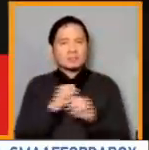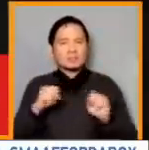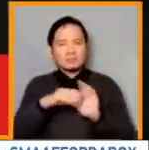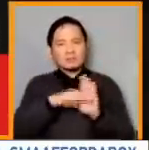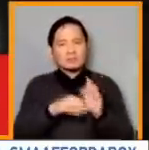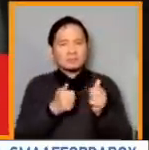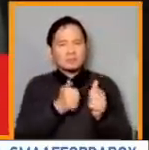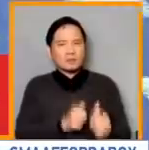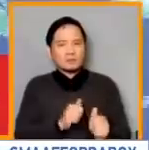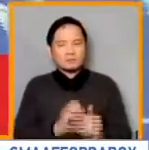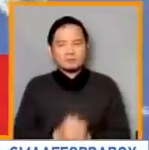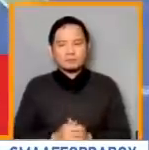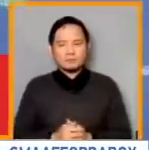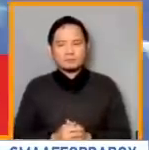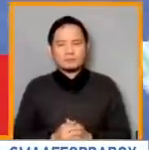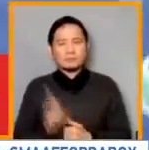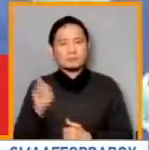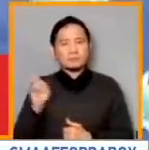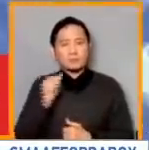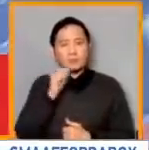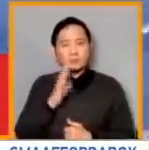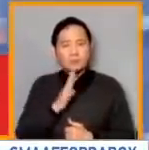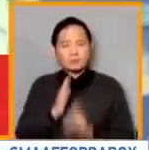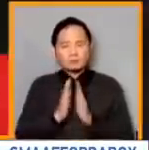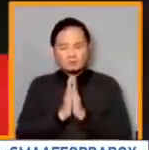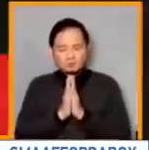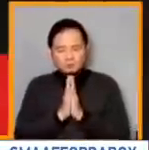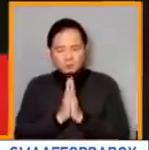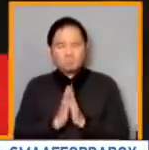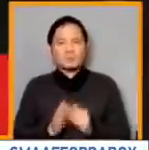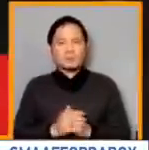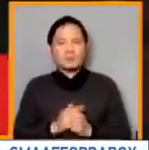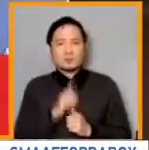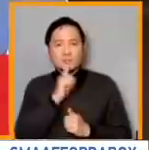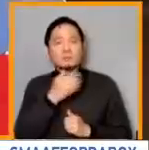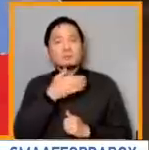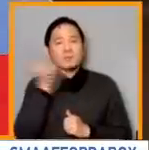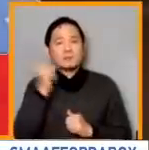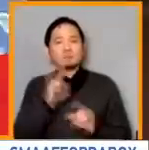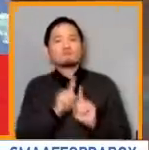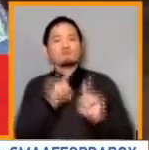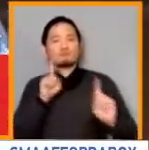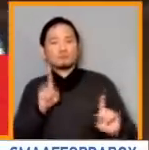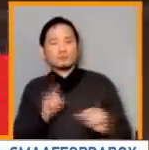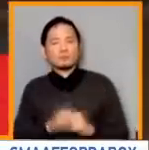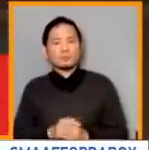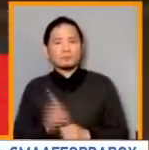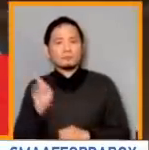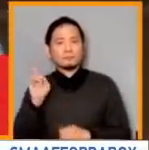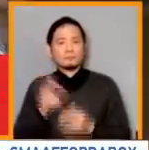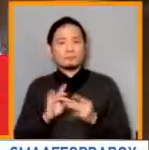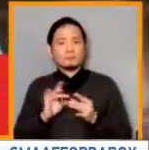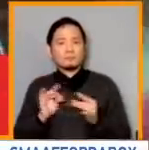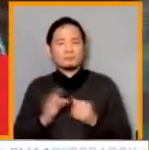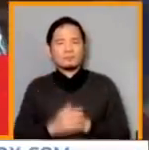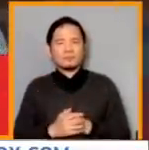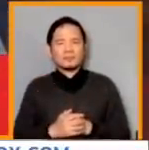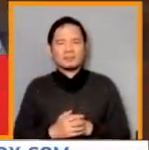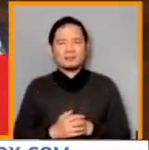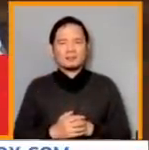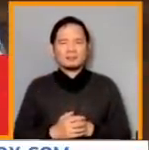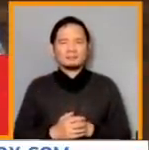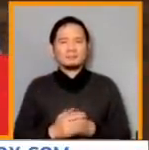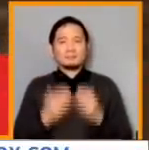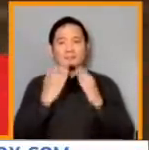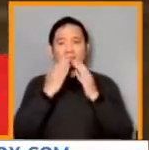Teresa Laza na magdasal. Mas maigi pa rin para sa kanya ang mag-social distancing. Nagpapasalamat din ako sa